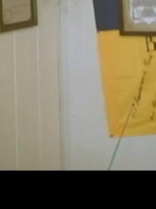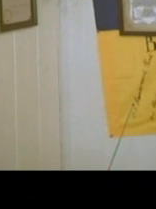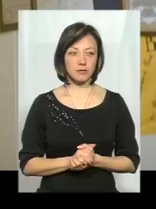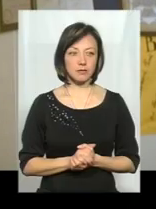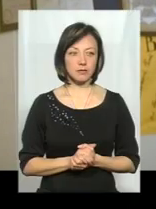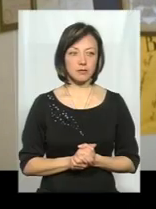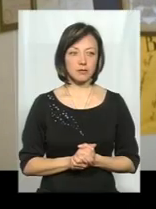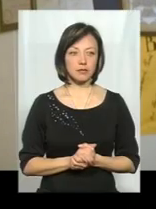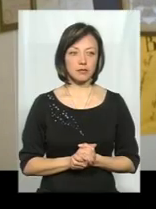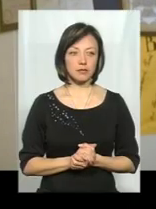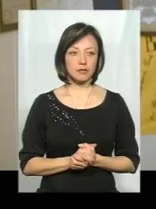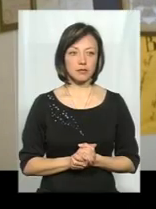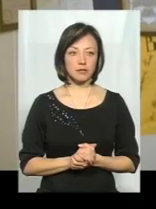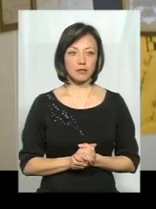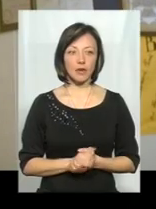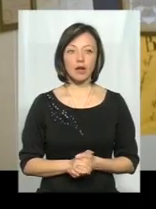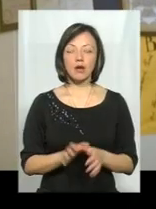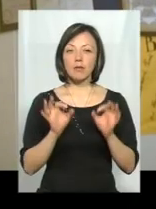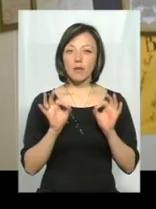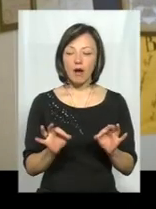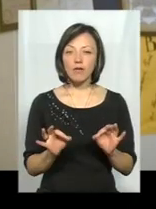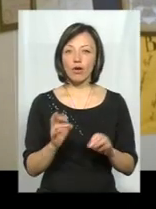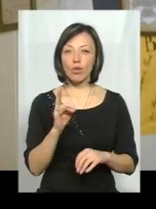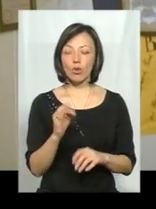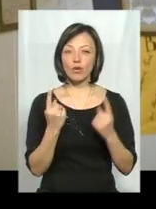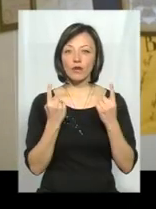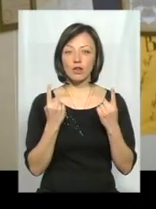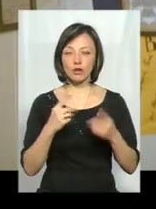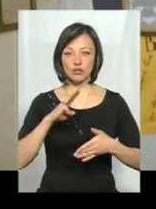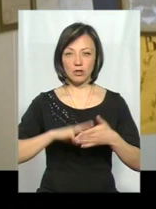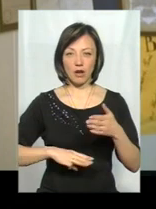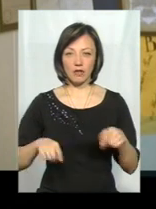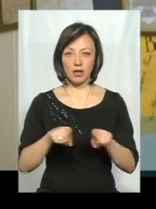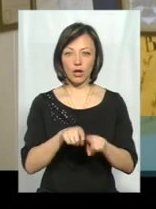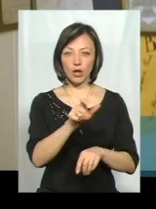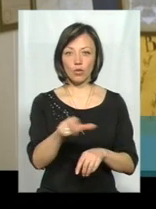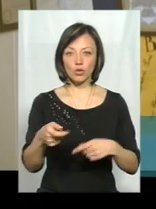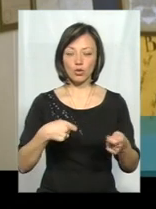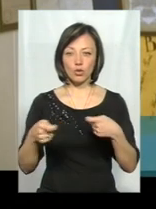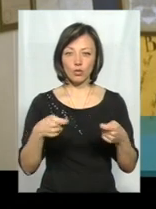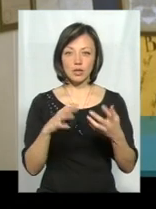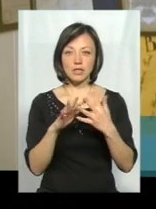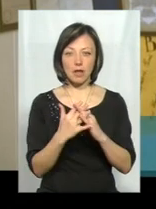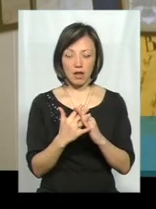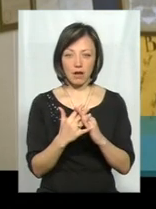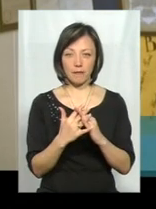Воно, з одної сторони, правильно, але дуже великі штрафи. Тут такі люди торгують в основному села.